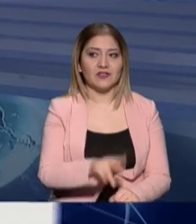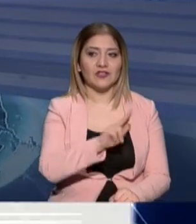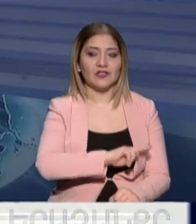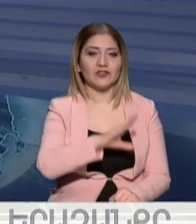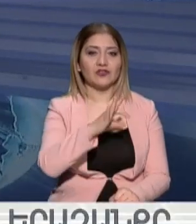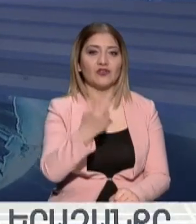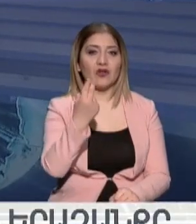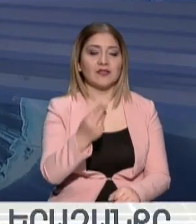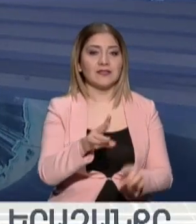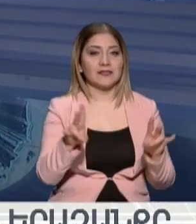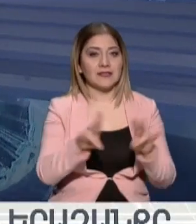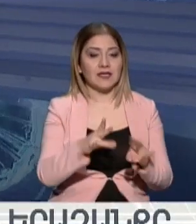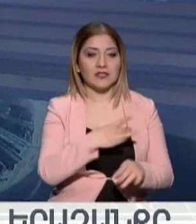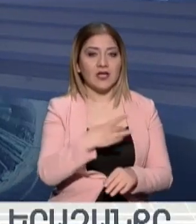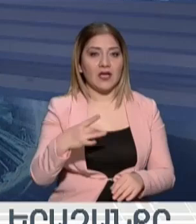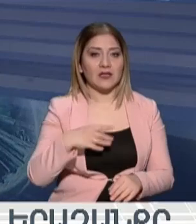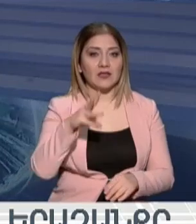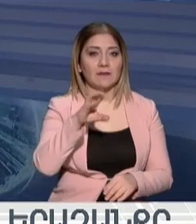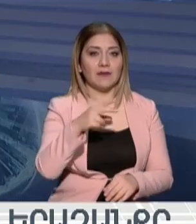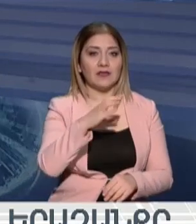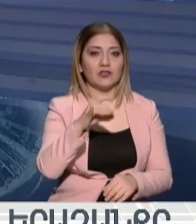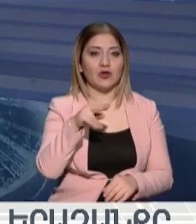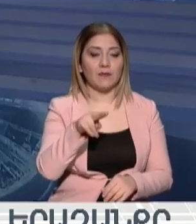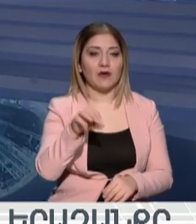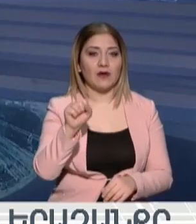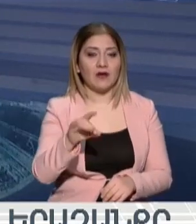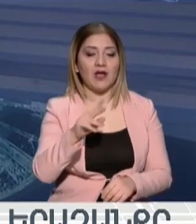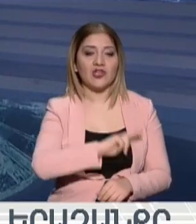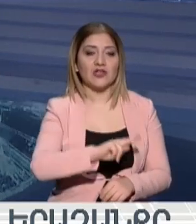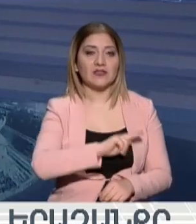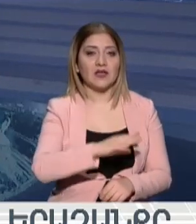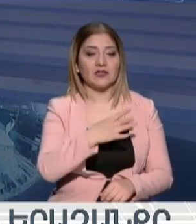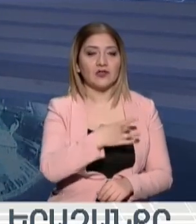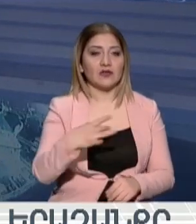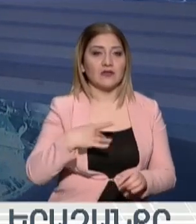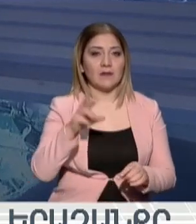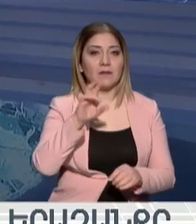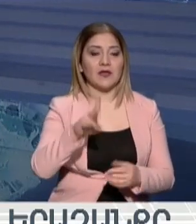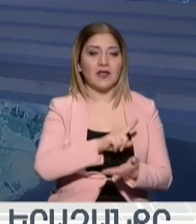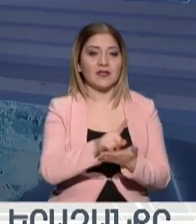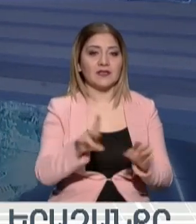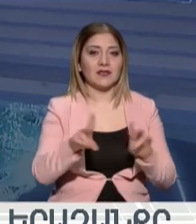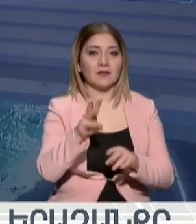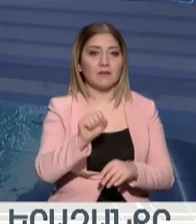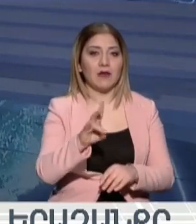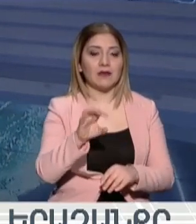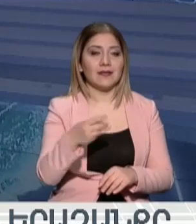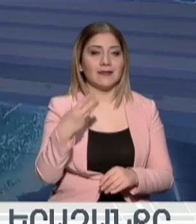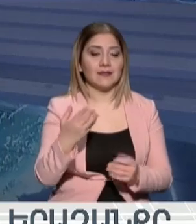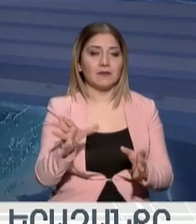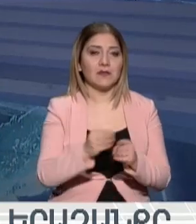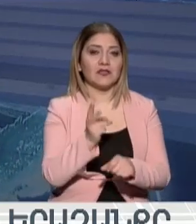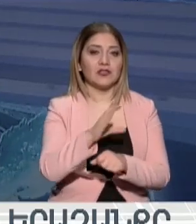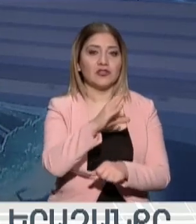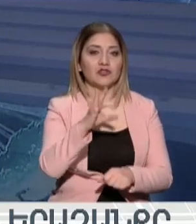Աշխատանքի եւ սոցիալական հարցերի նախարար Մեսրոպ Առաքելյանը եւ Արցախի աշխատանքի սոցիալական եւ բնակարանային հարցերի նախարար Մանեթ Անդելյանն այցելելու